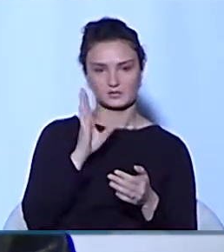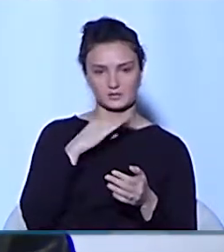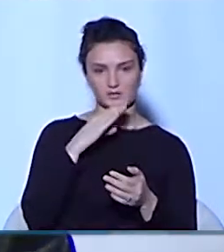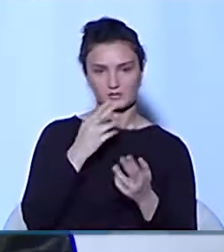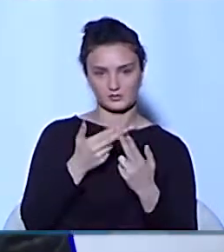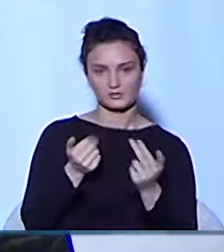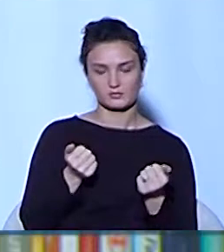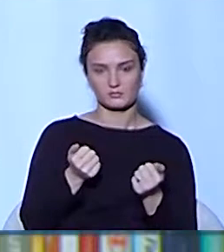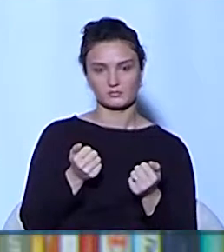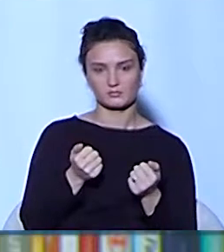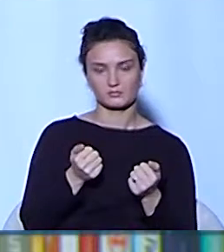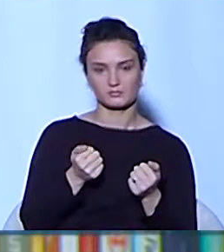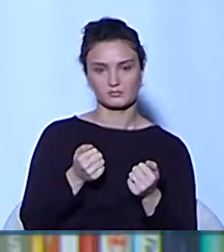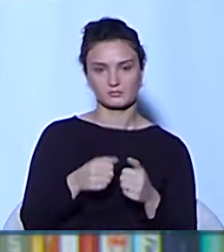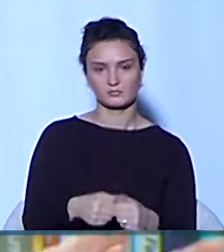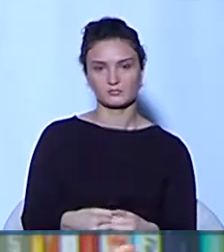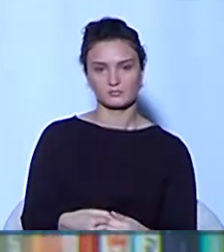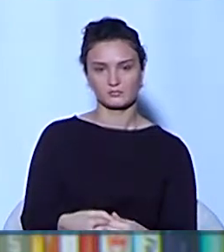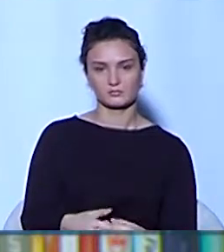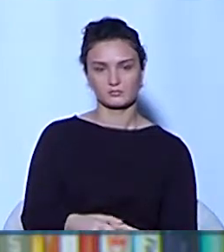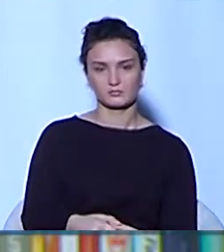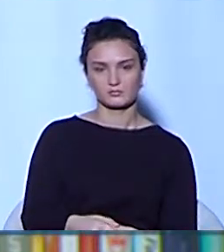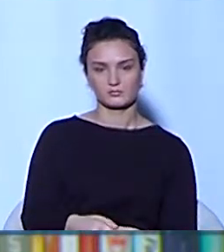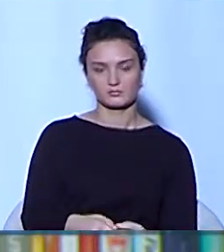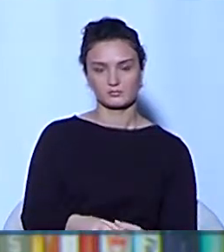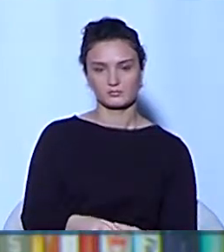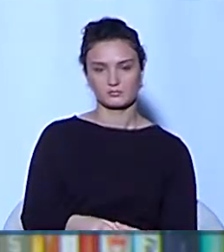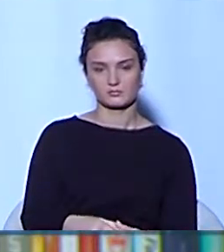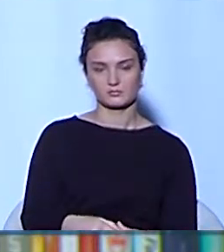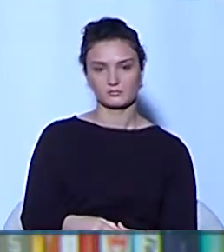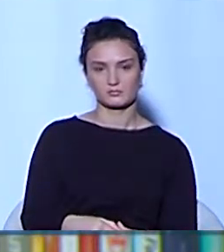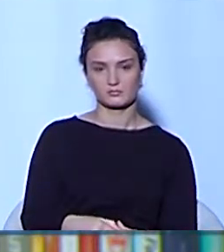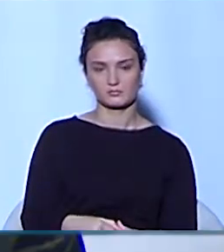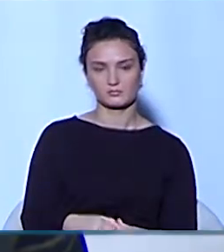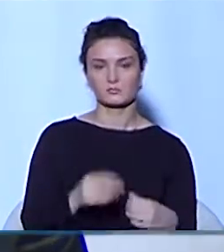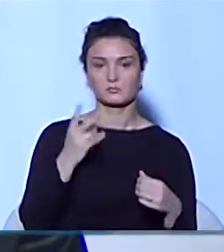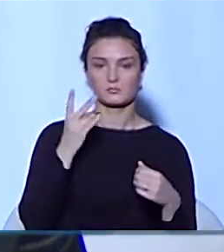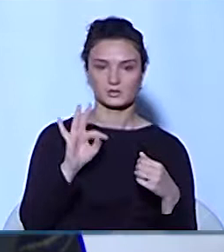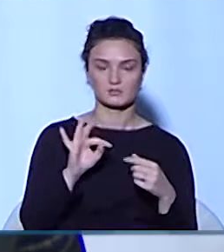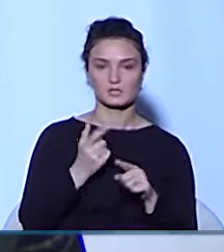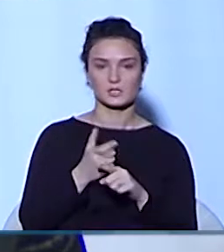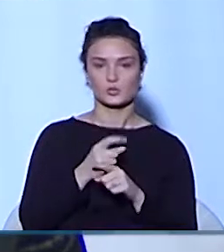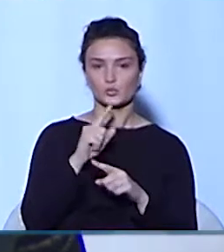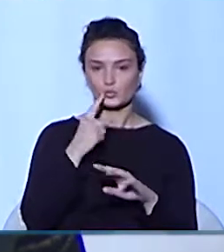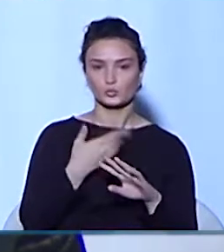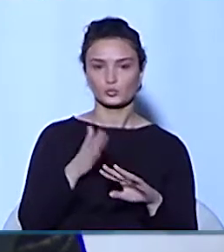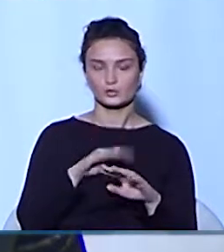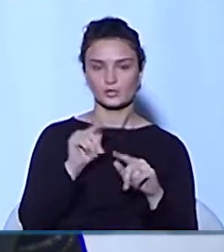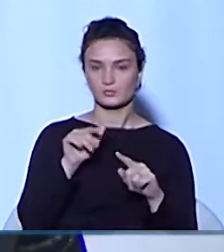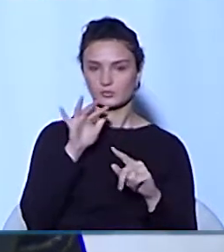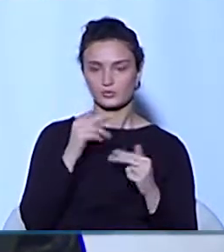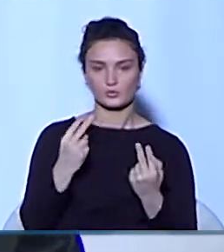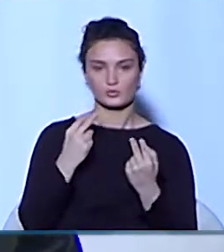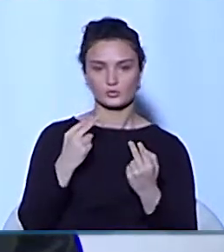ხო? ამ დროს მედიცინა ამბობს, რომ ძალიან მაშინ როცა არ წყურია. კი, აი ესაა. მაგრამ ძალიან რთულია ამ დროს